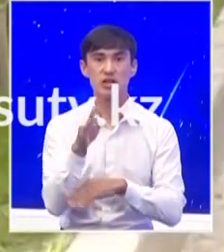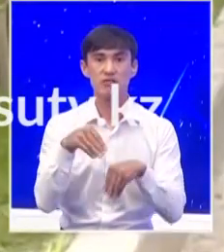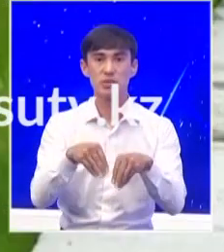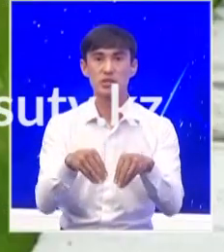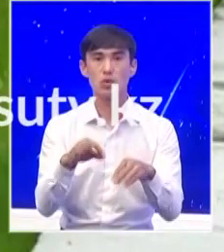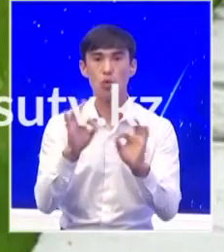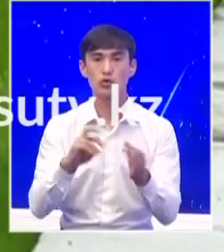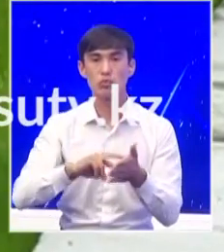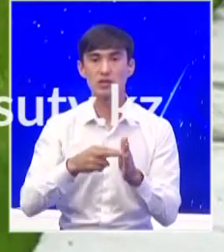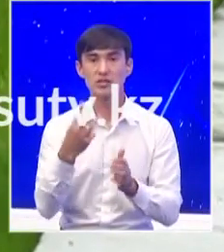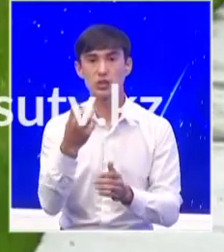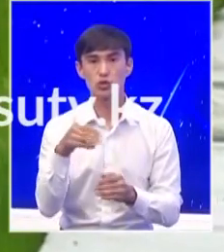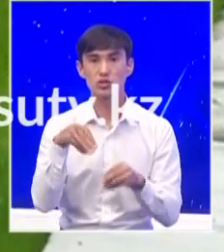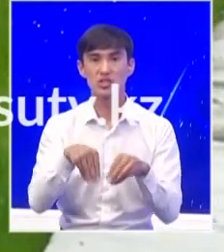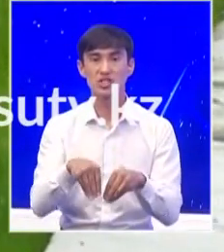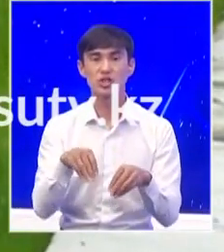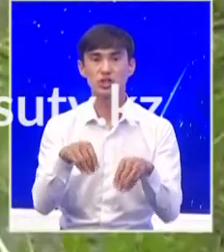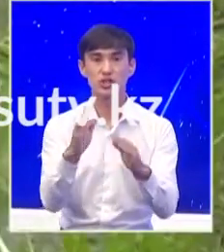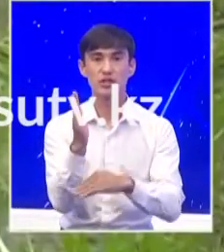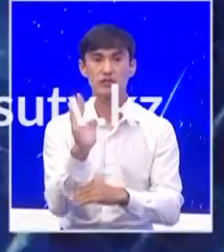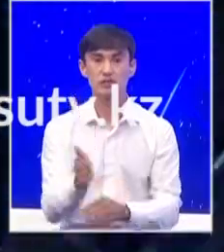еще 300 тысяч деревьев.